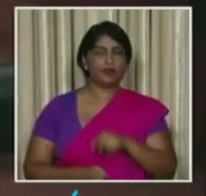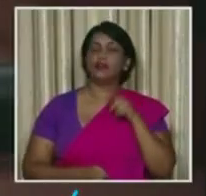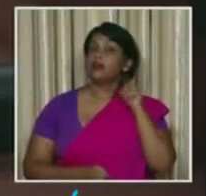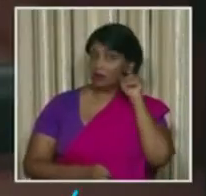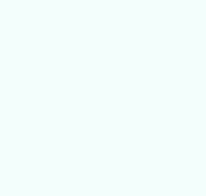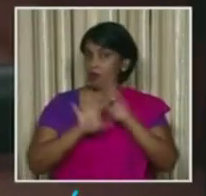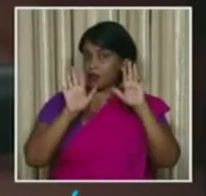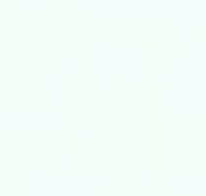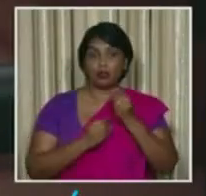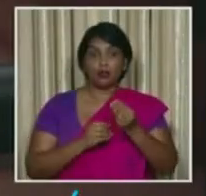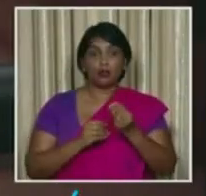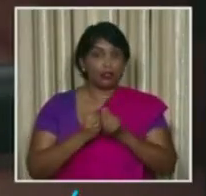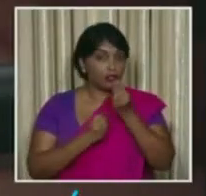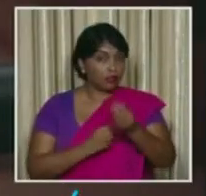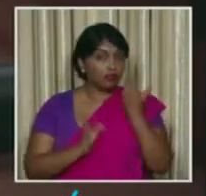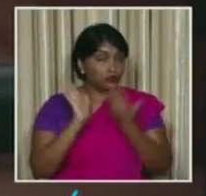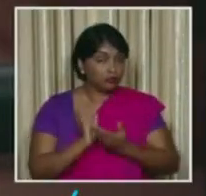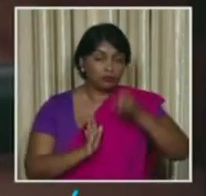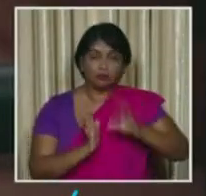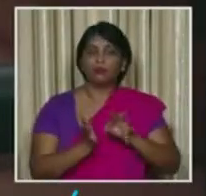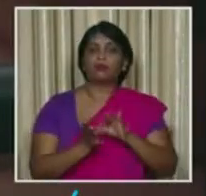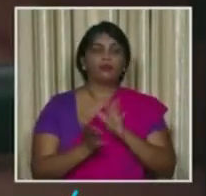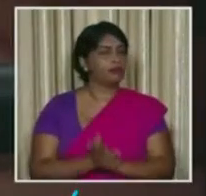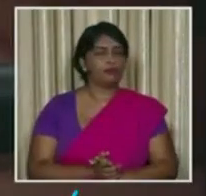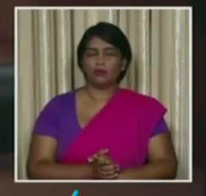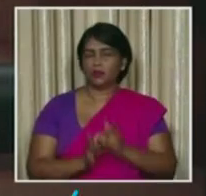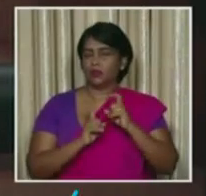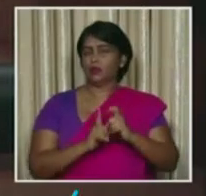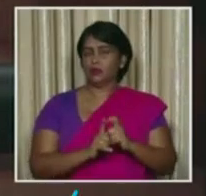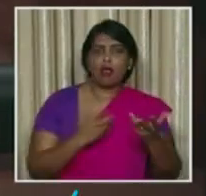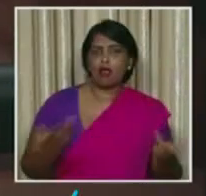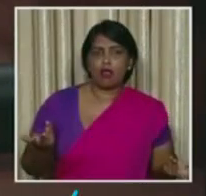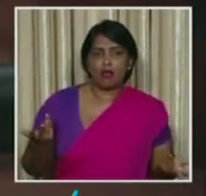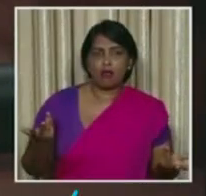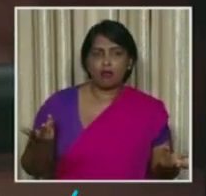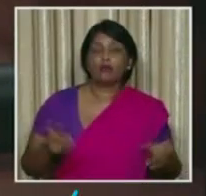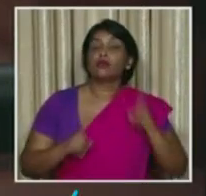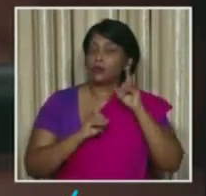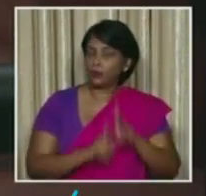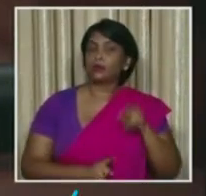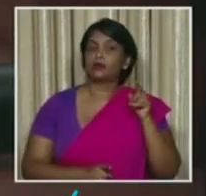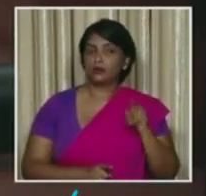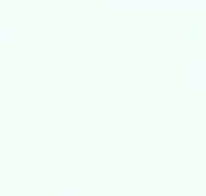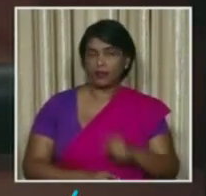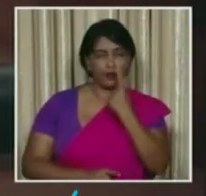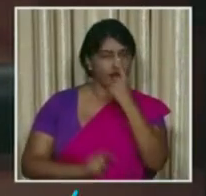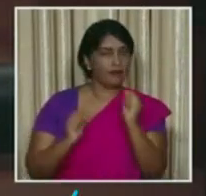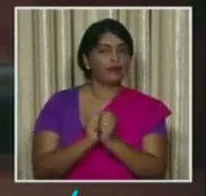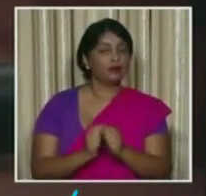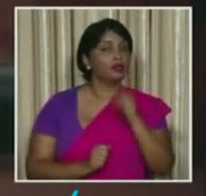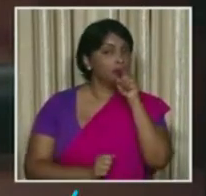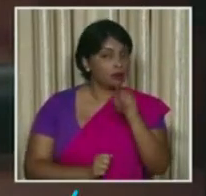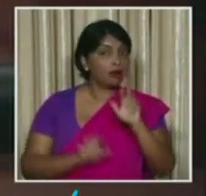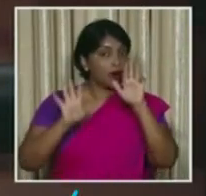ඔබතුමා පහුගේ නම වෙනිදා දෙන ලදේ පූර්වාදර්ශ නියෝගය ඉතාමත් බරපතල තත්ත්වයක් අපේ රට ඇති කරනවා. ඒ නිසා ගරු කතානායකතුන් දැන් කරන්න තියෙන එකයි ඔබතුමා